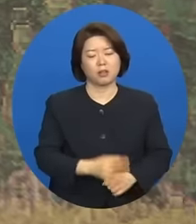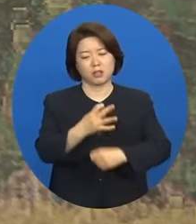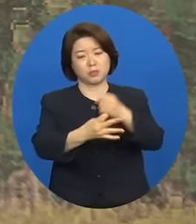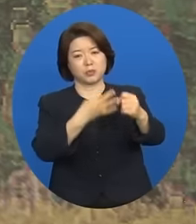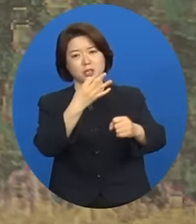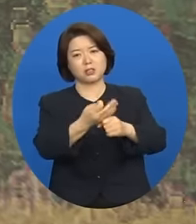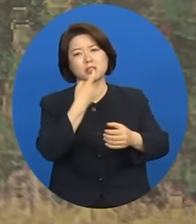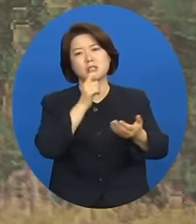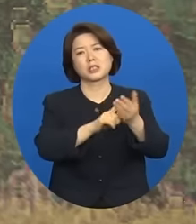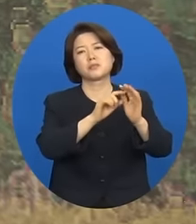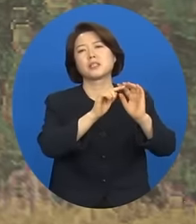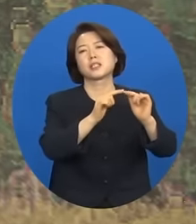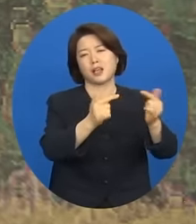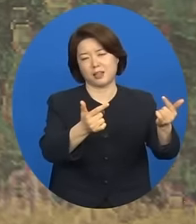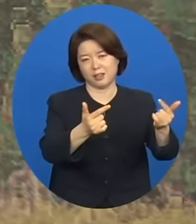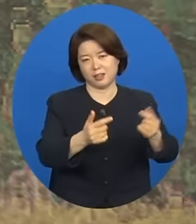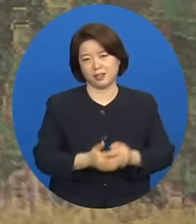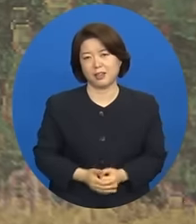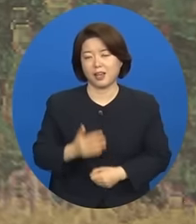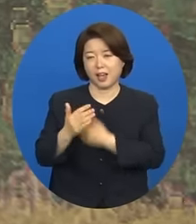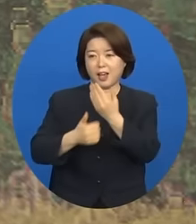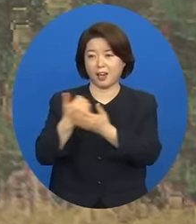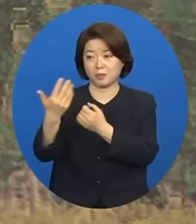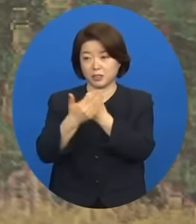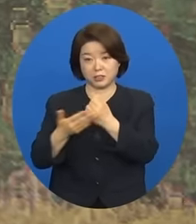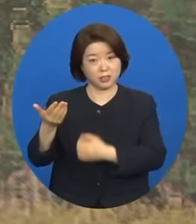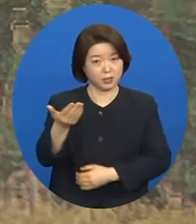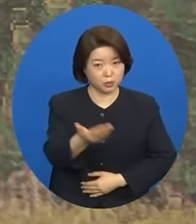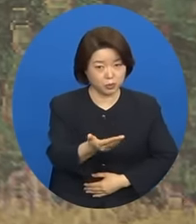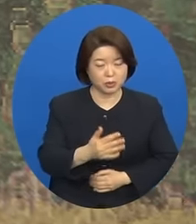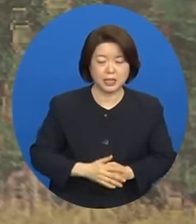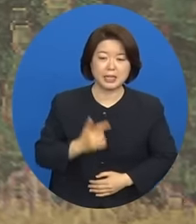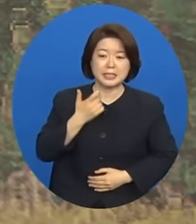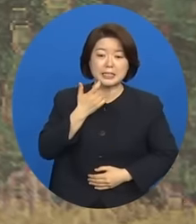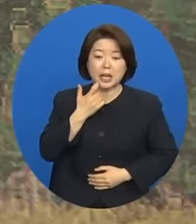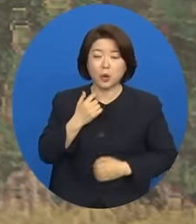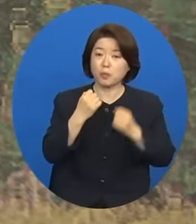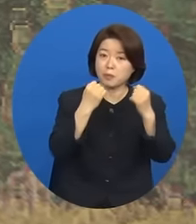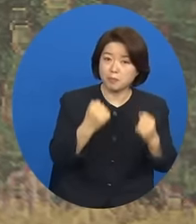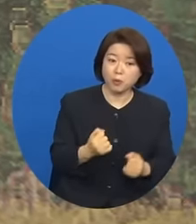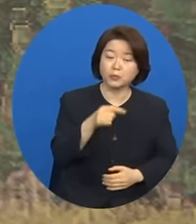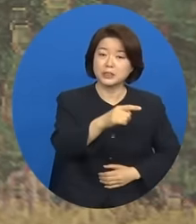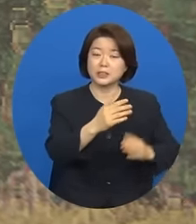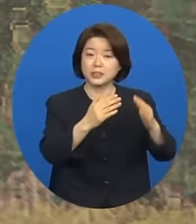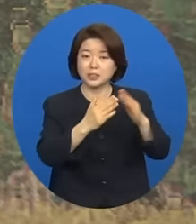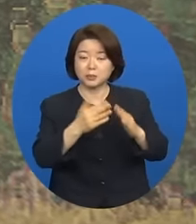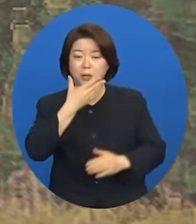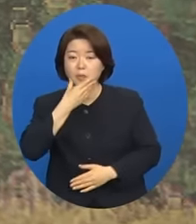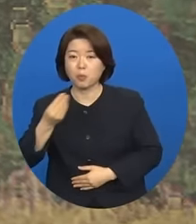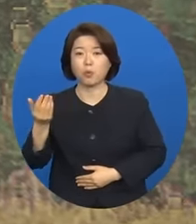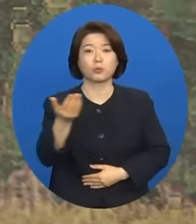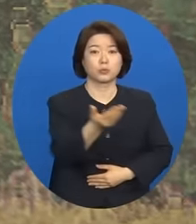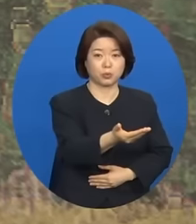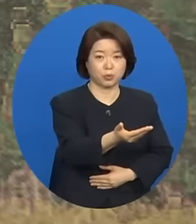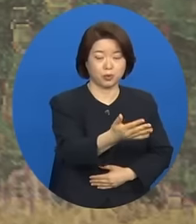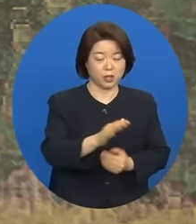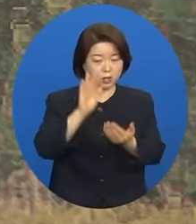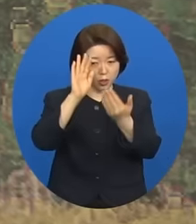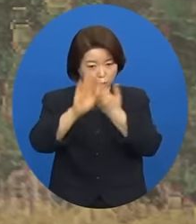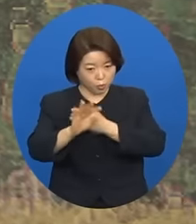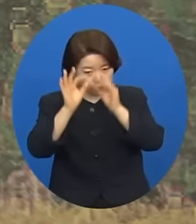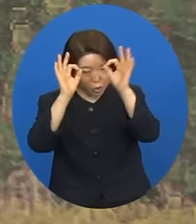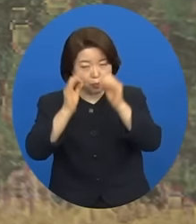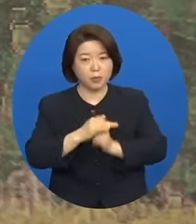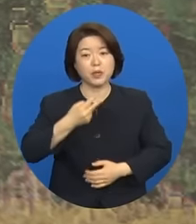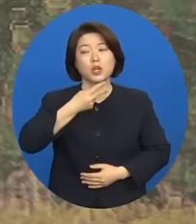하지만 하나님은 은혜를 베푸셔서 야곱이 있는 그 집에 복을 주셨어요. 나중에 보시면